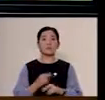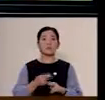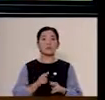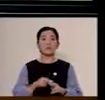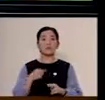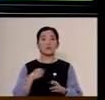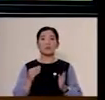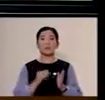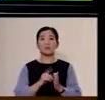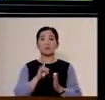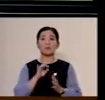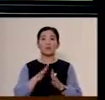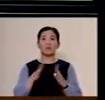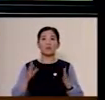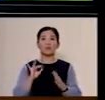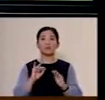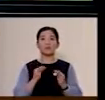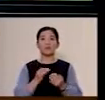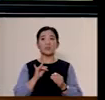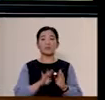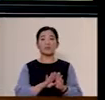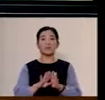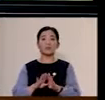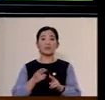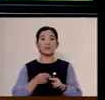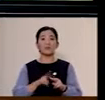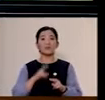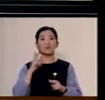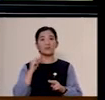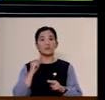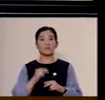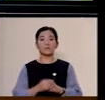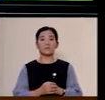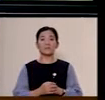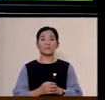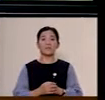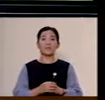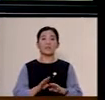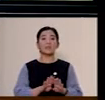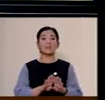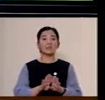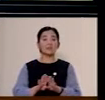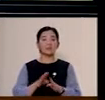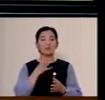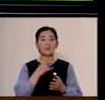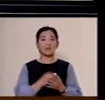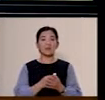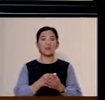мы поставили знаки больше и меньше и сравнили эти числа. Сверьте со своими